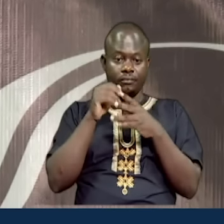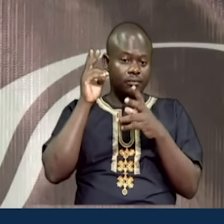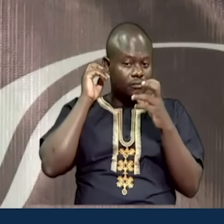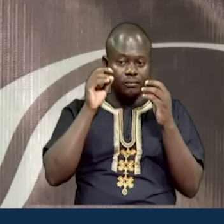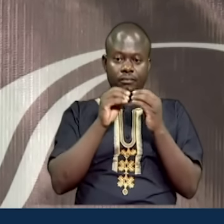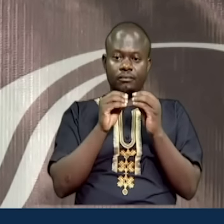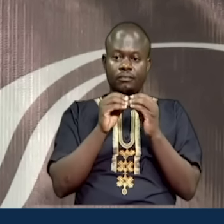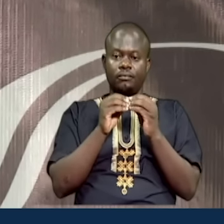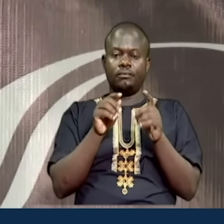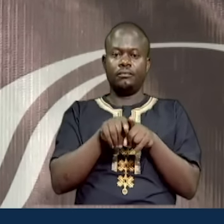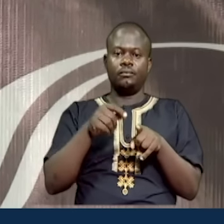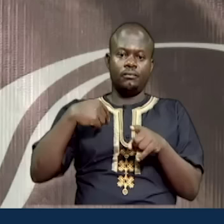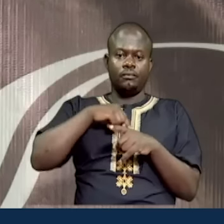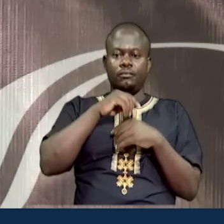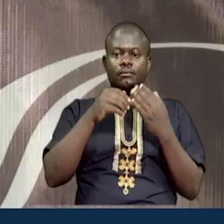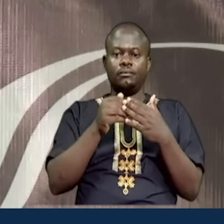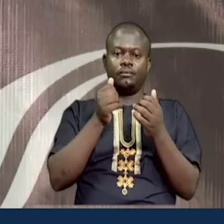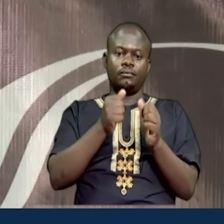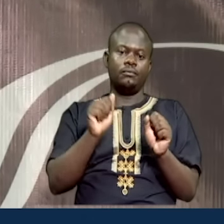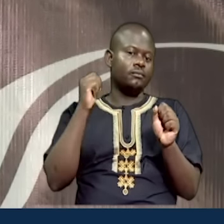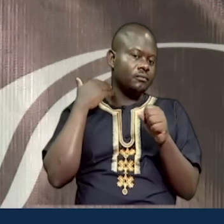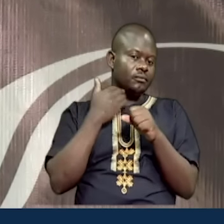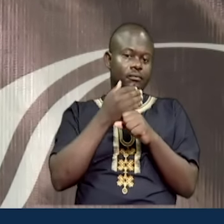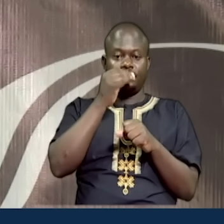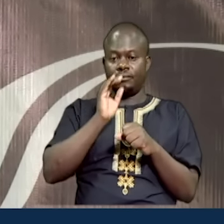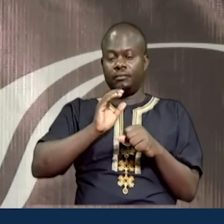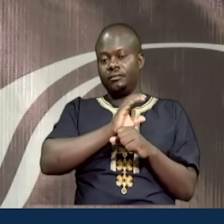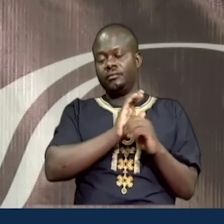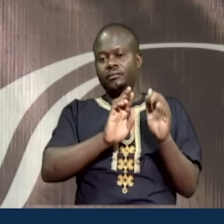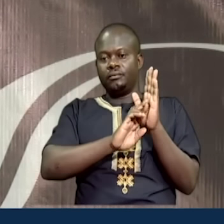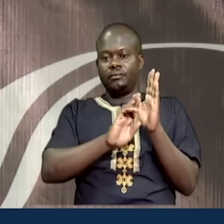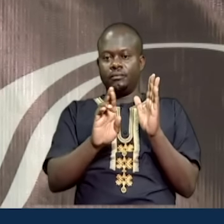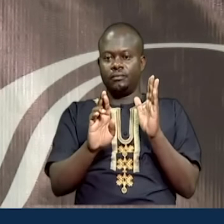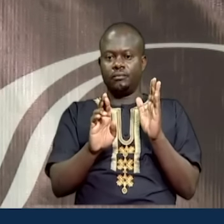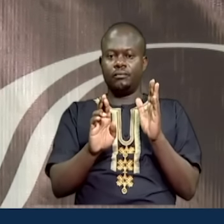tubyumvikanyeho nkatwe nk'abacitse ku icumu komite zihagarariye